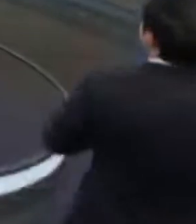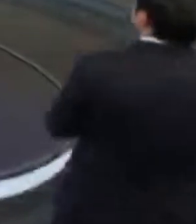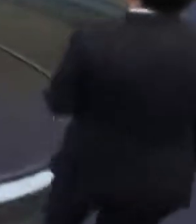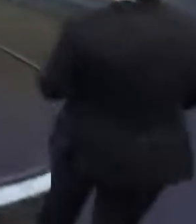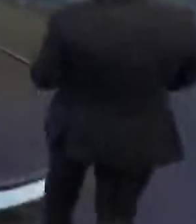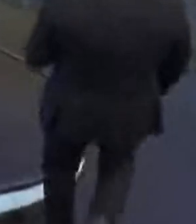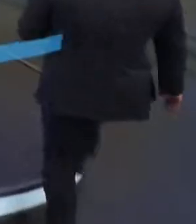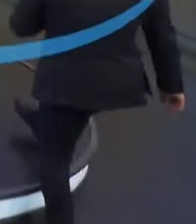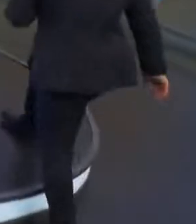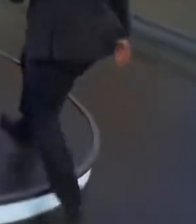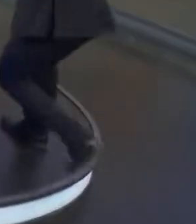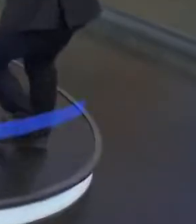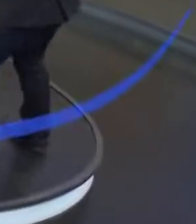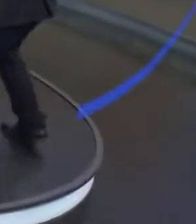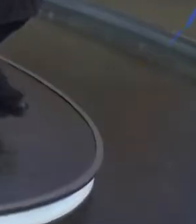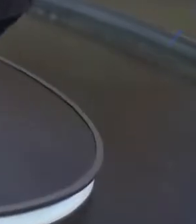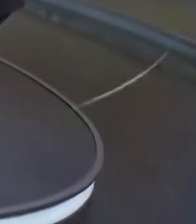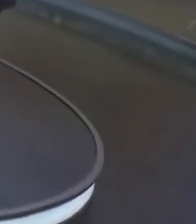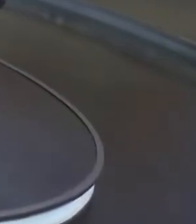으